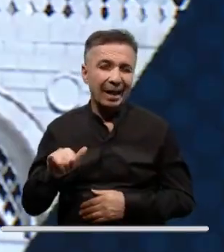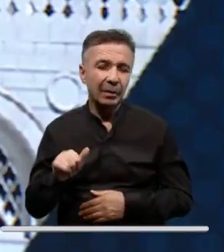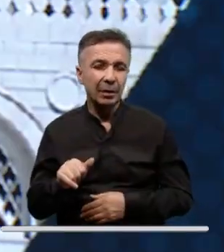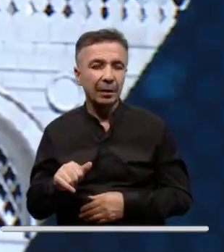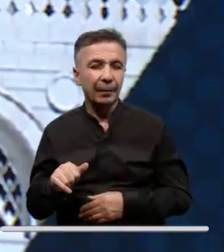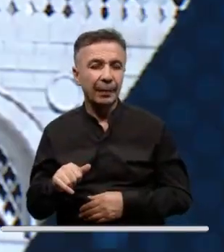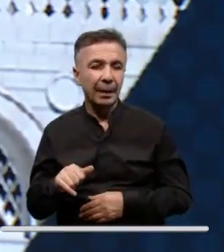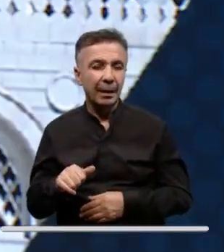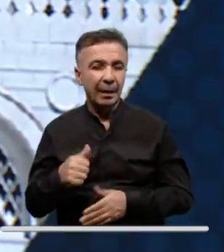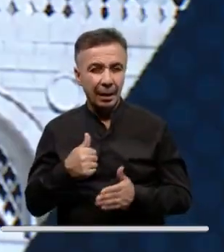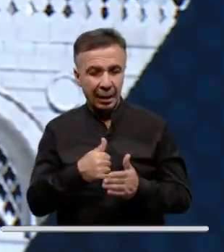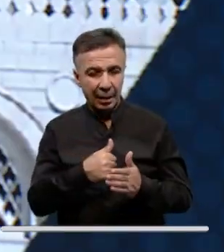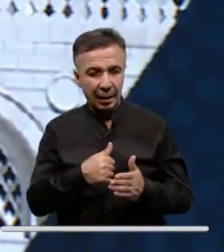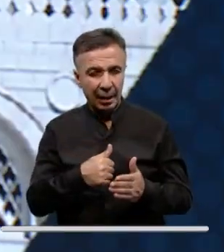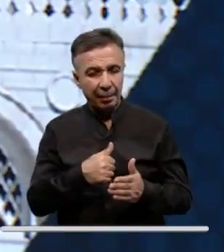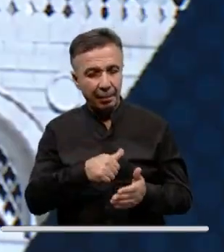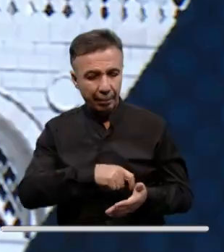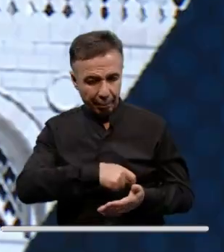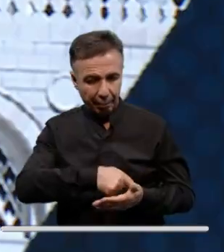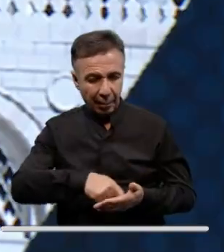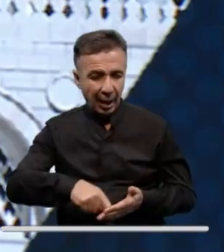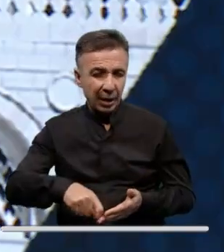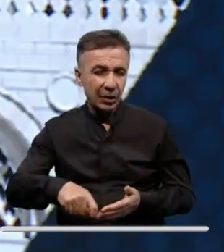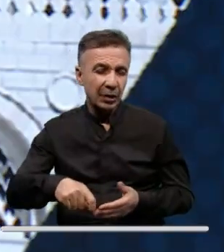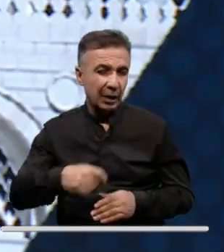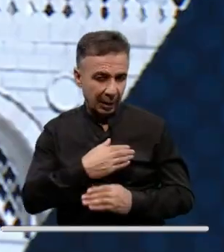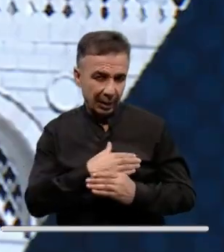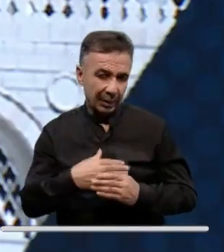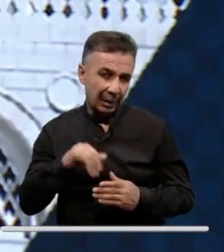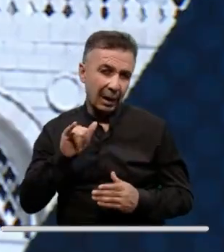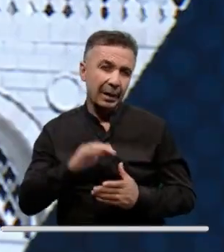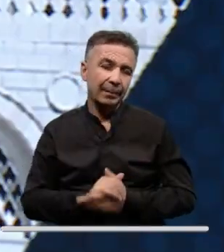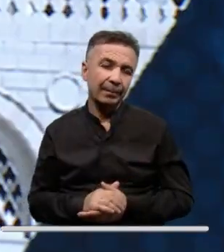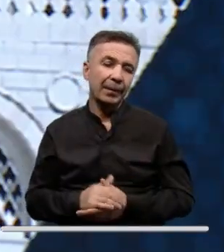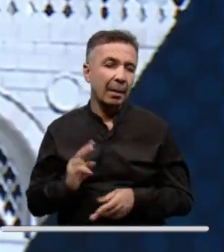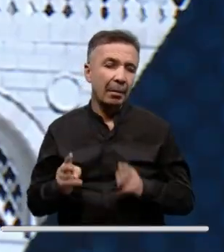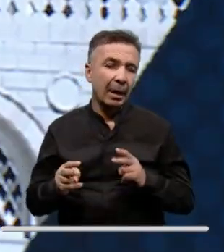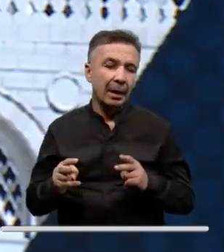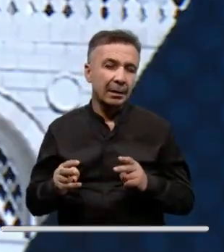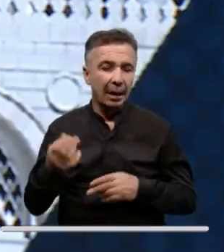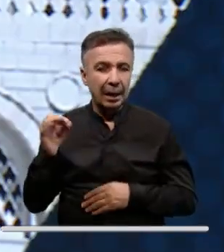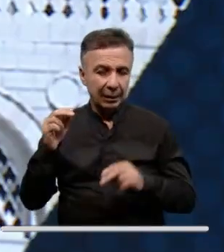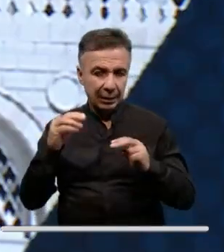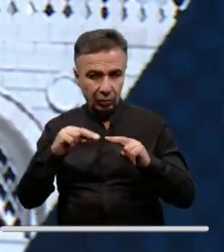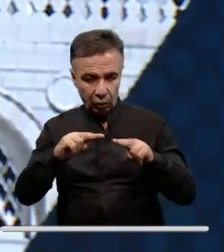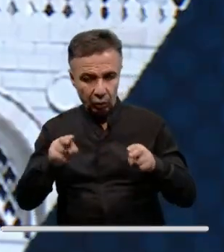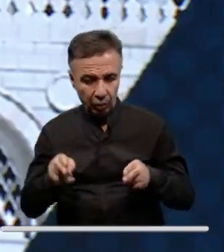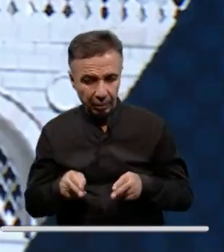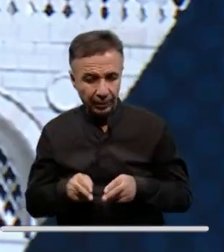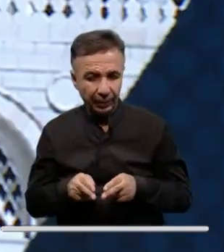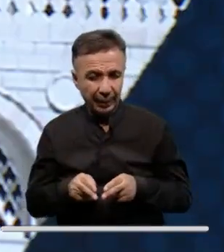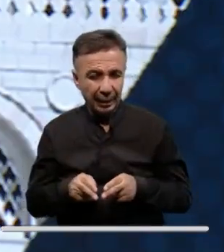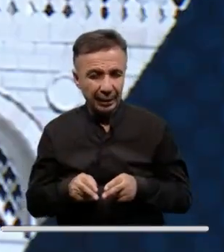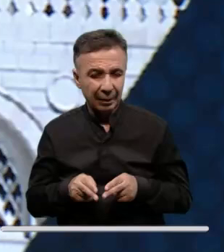Hesap kartı dediğimiz durumda da geçerli oluyor Eee bazı kuyumcular hesap kartından parayı